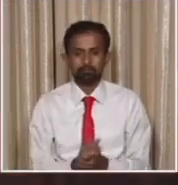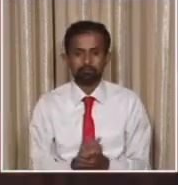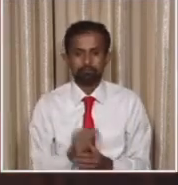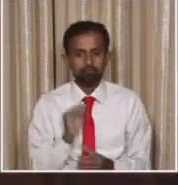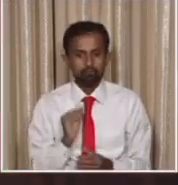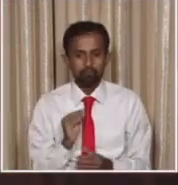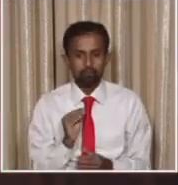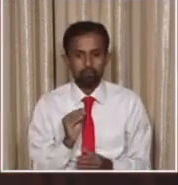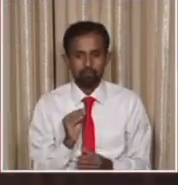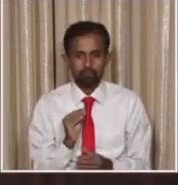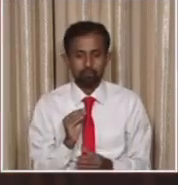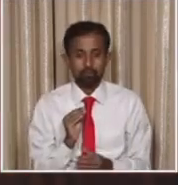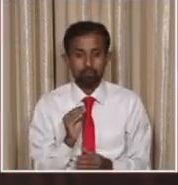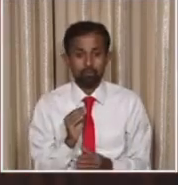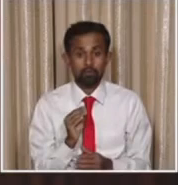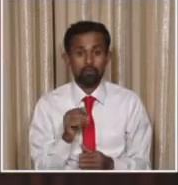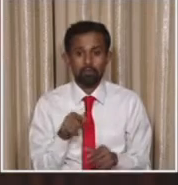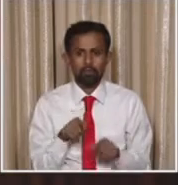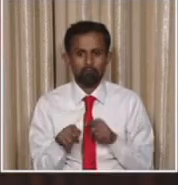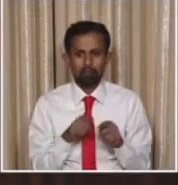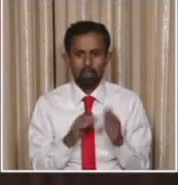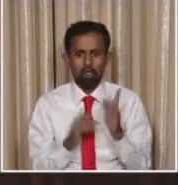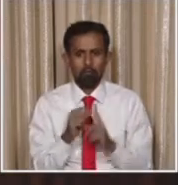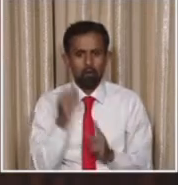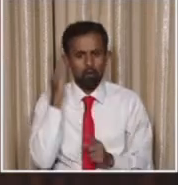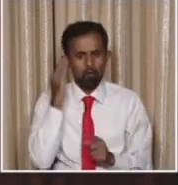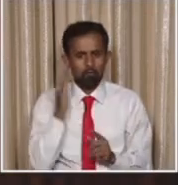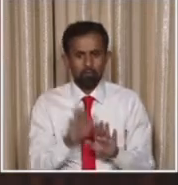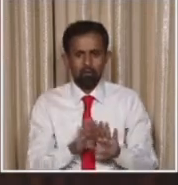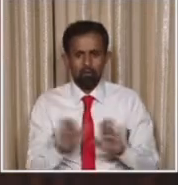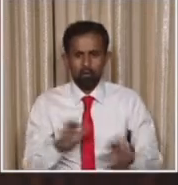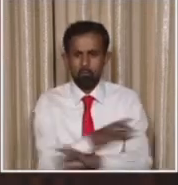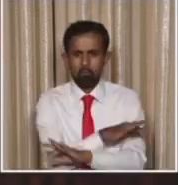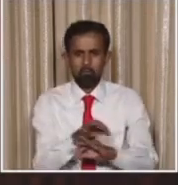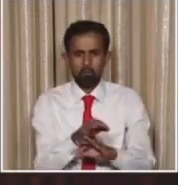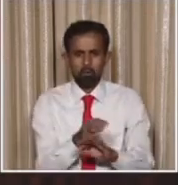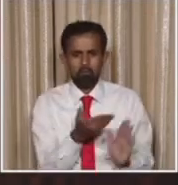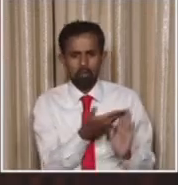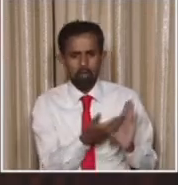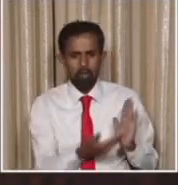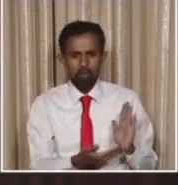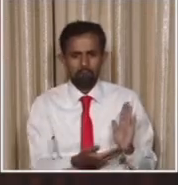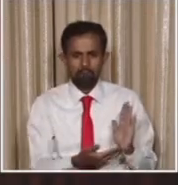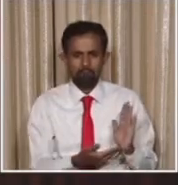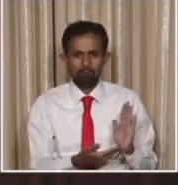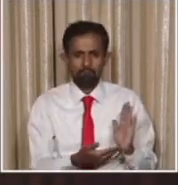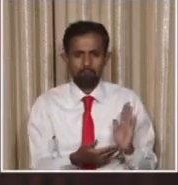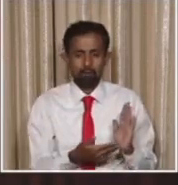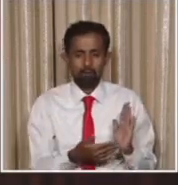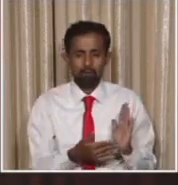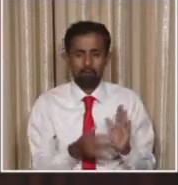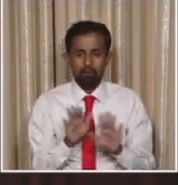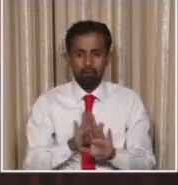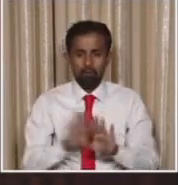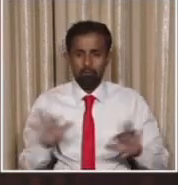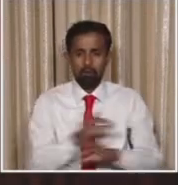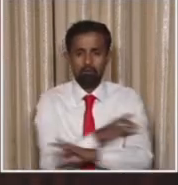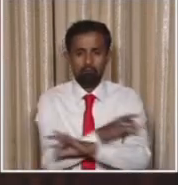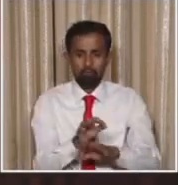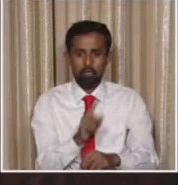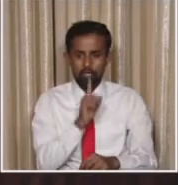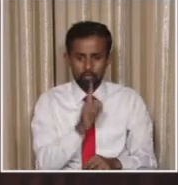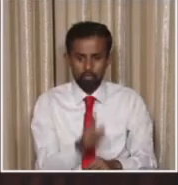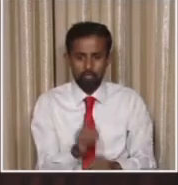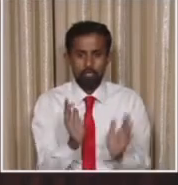ගරු සභාපතිතුමියනි තුමනි ඒ වගේම ඇමතිතුමියනි මේ කලමනාකරන සැලැස්ම මේකේ තියෙනවා ඩිෆයින් කරලා කලමනාකරණ සැලැස්ම යන්නෙන්